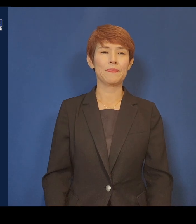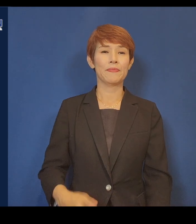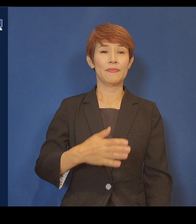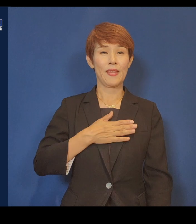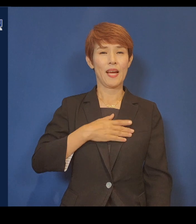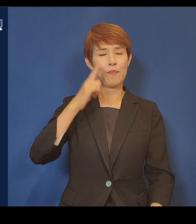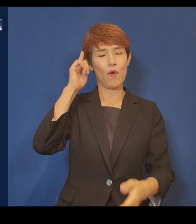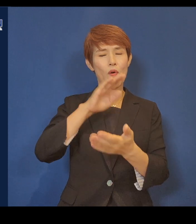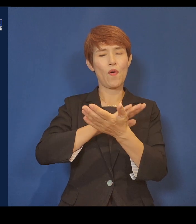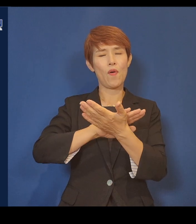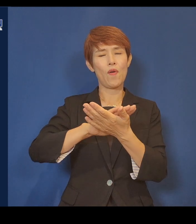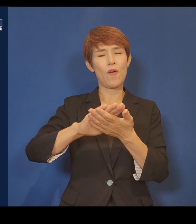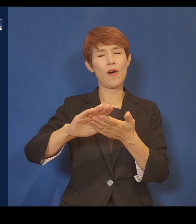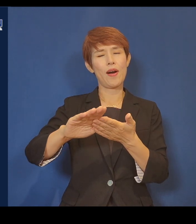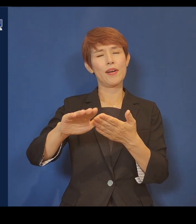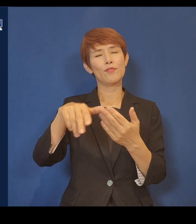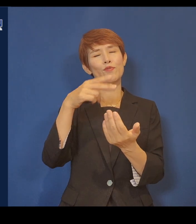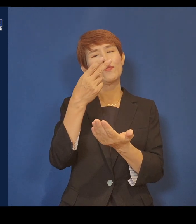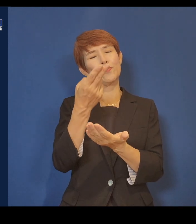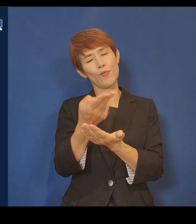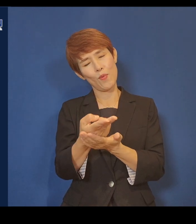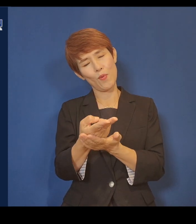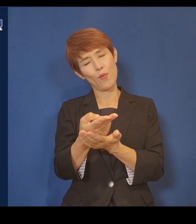내가 평안히 눕고 자기도 하리니.